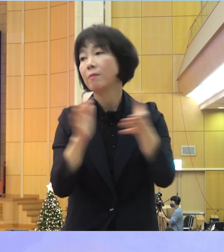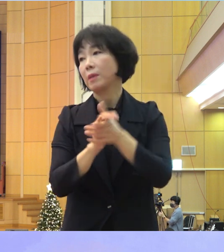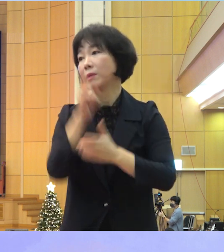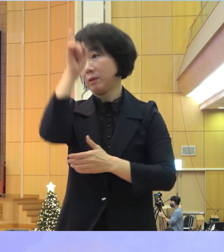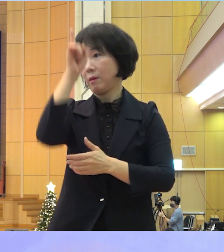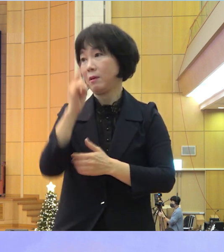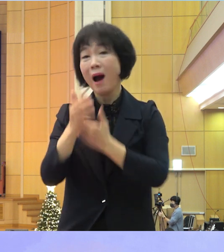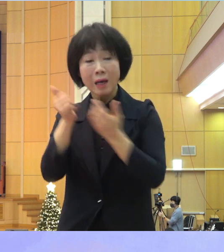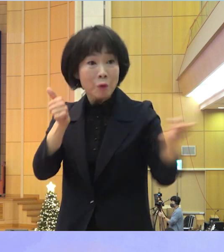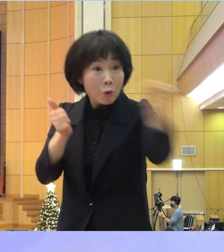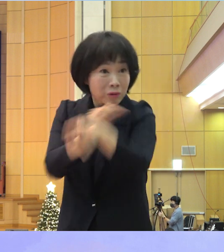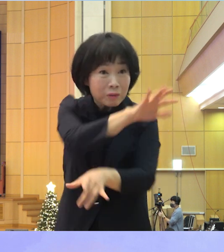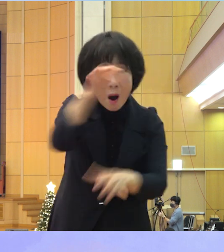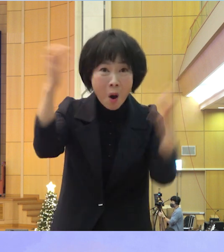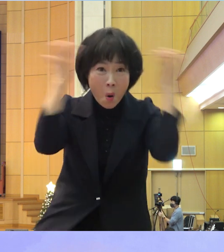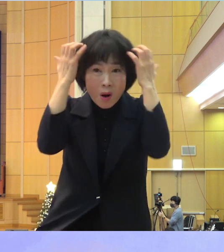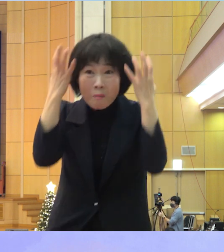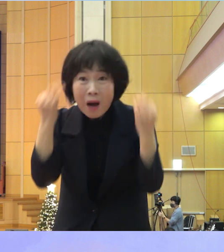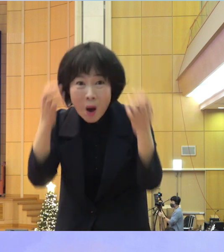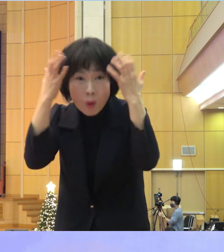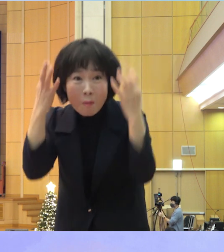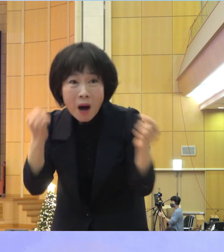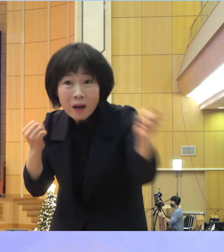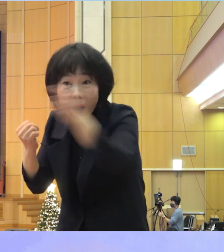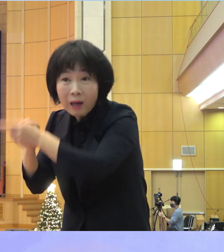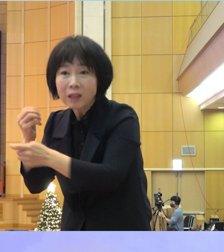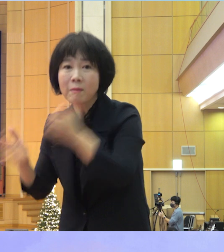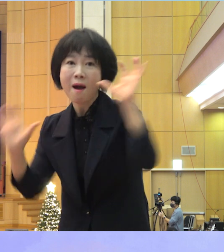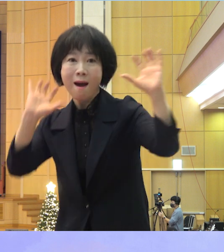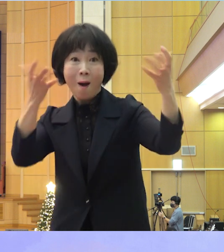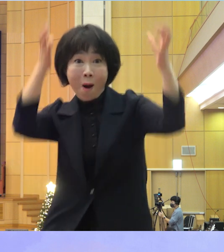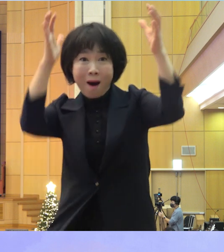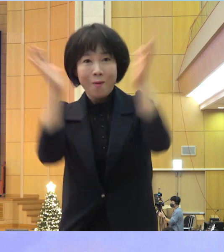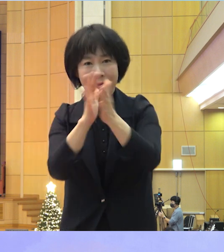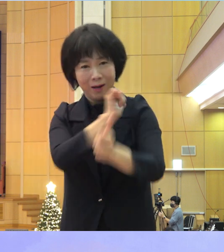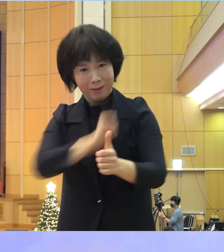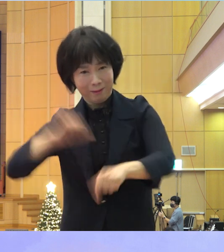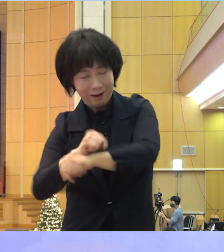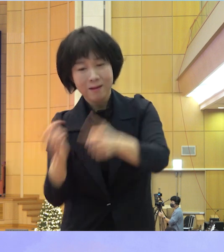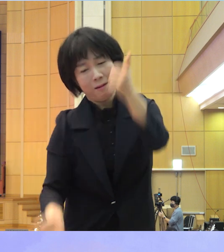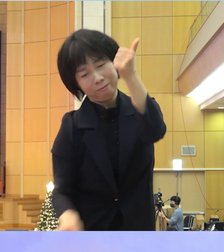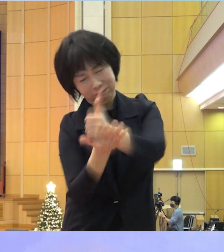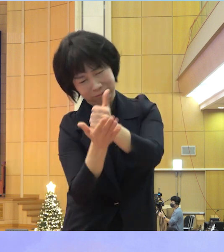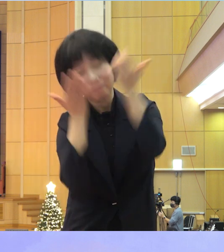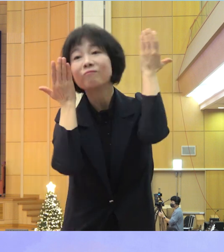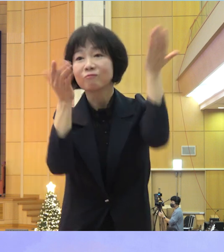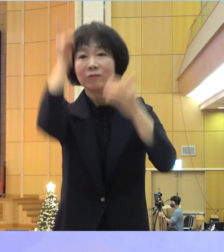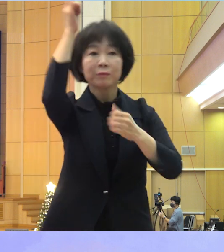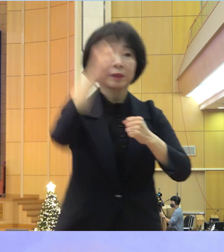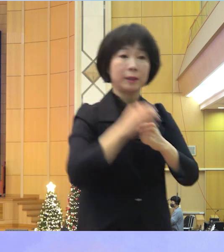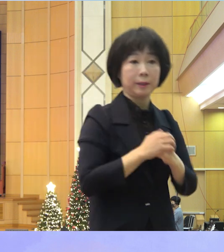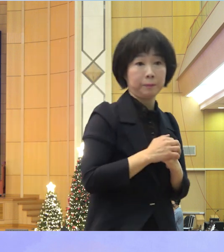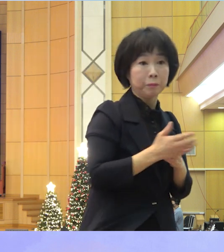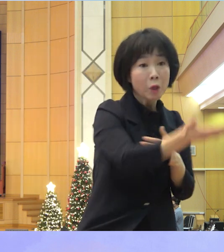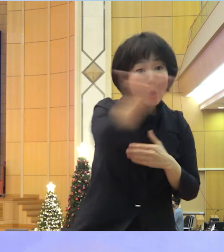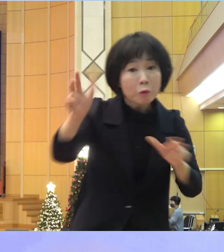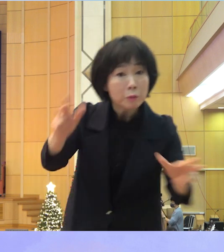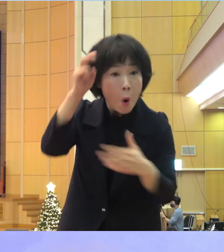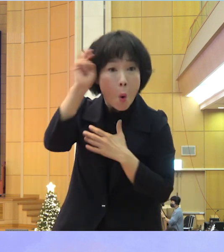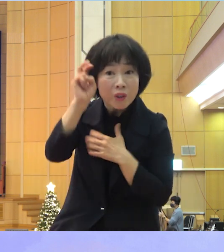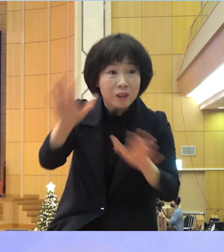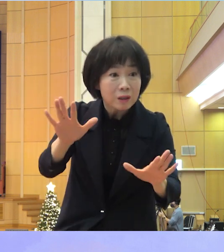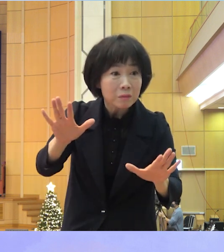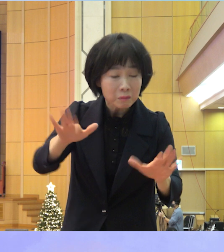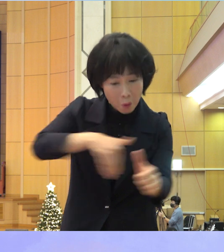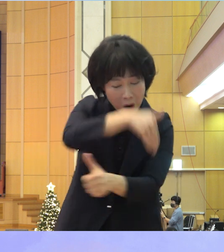하나님이 고난 중에 있는 욥에게 칼체를 보낸 거란 말이에요. 할렐루야. 혹이라도 여러분들이